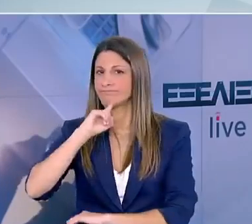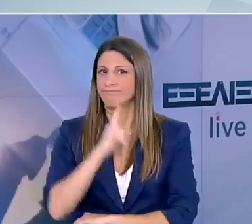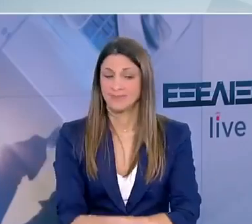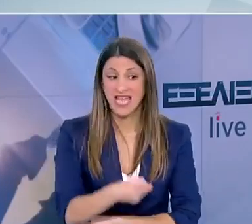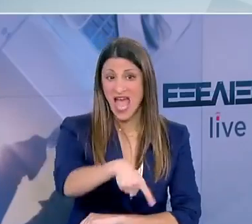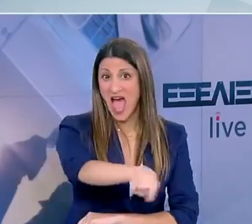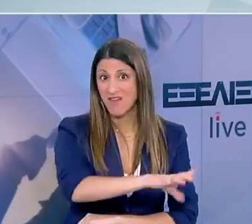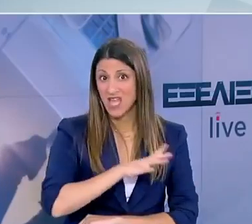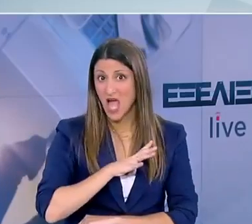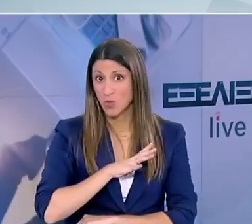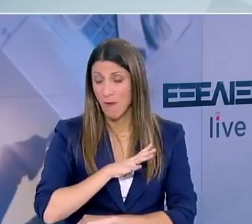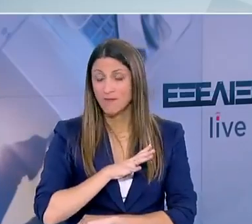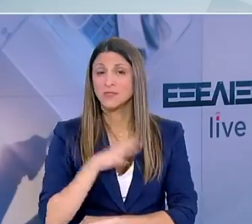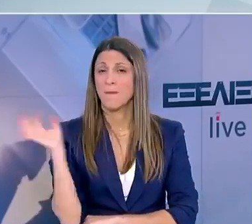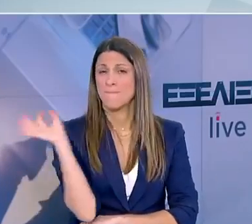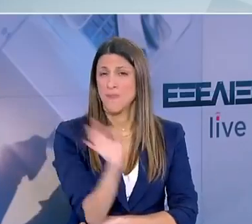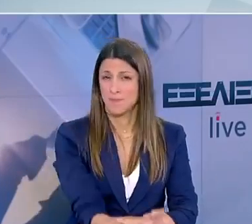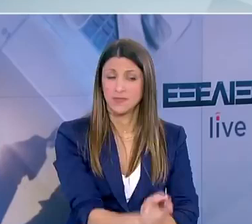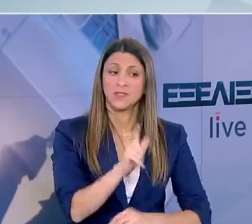δομή εκτός καραντίνας με υπόδειξη